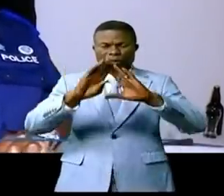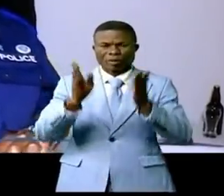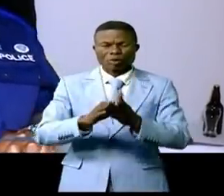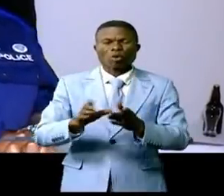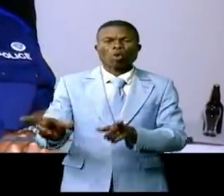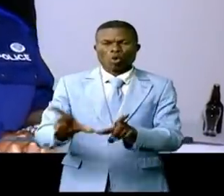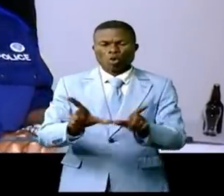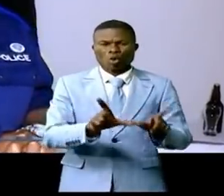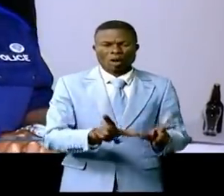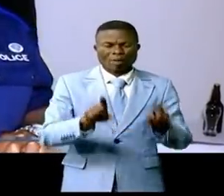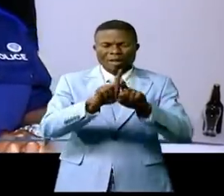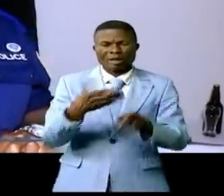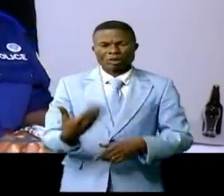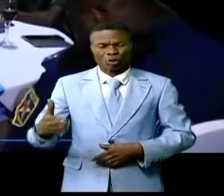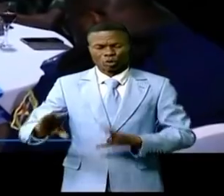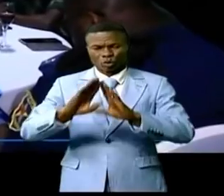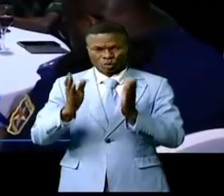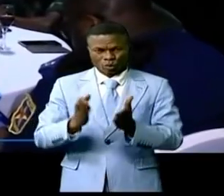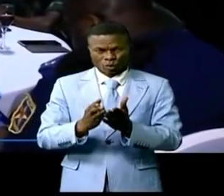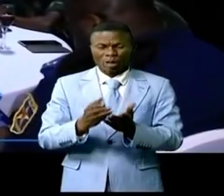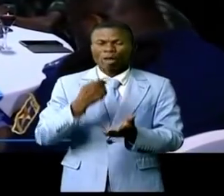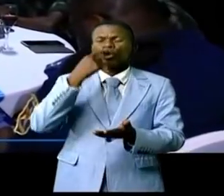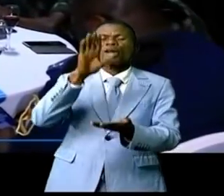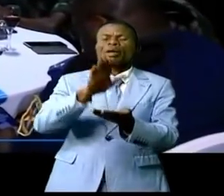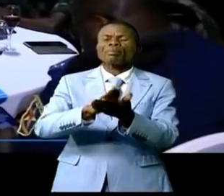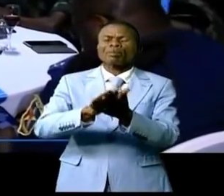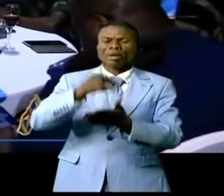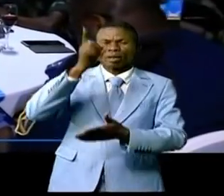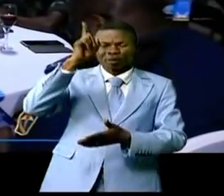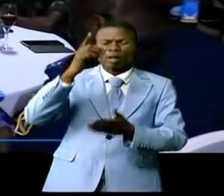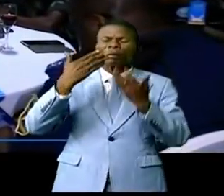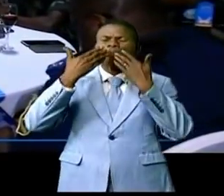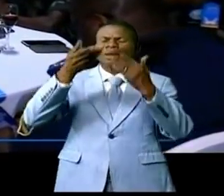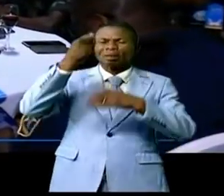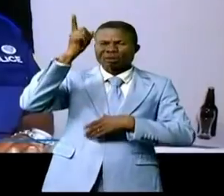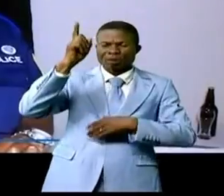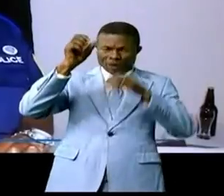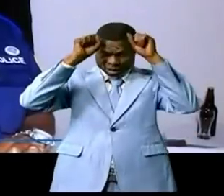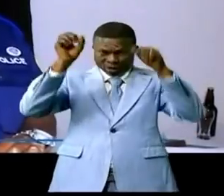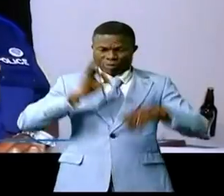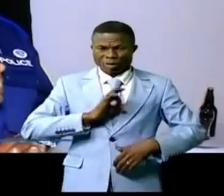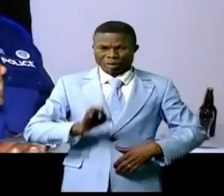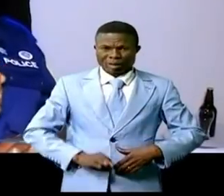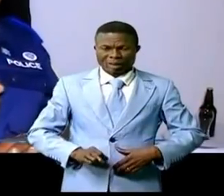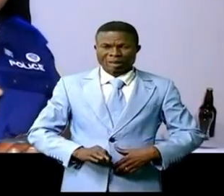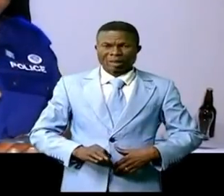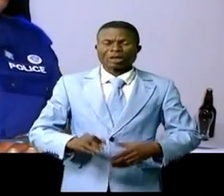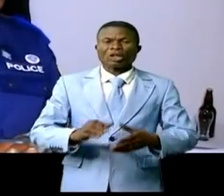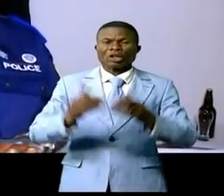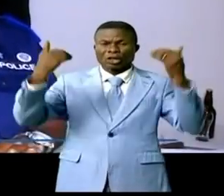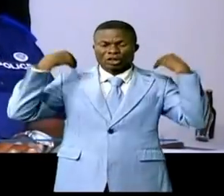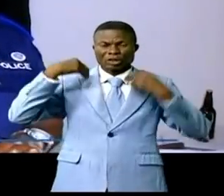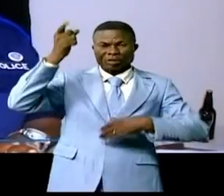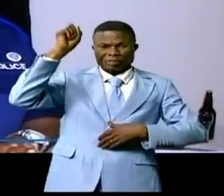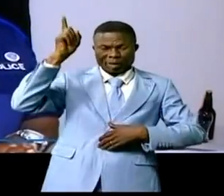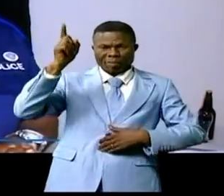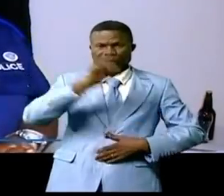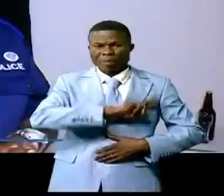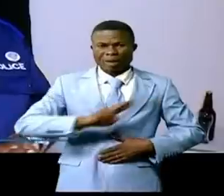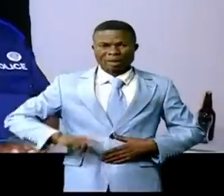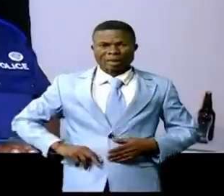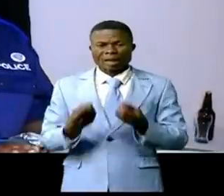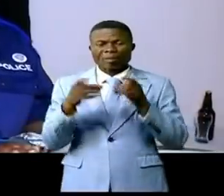Nos gratitudes s'adressent au président de la République, commandant suprême des forces armées de la République démocratique du